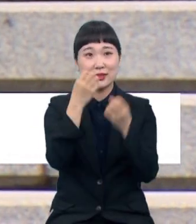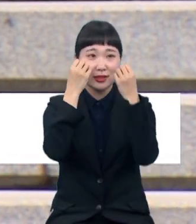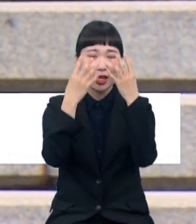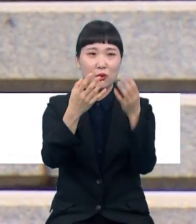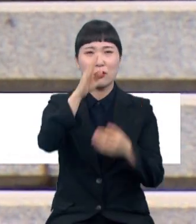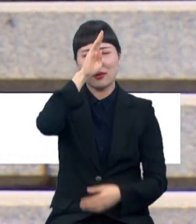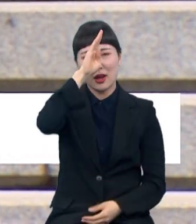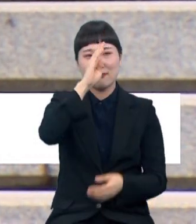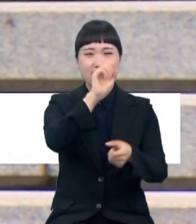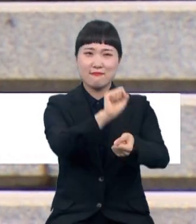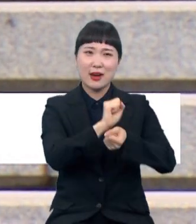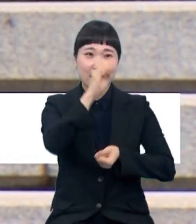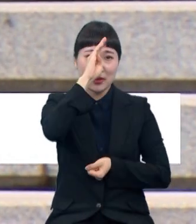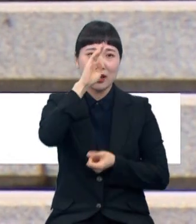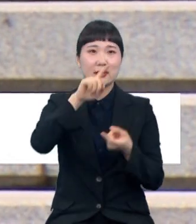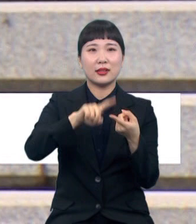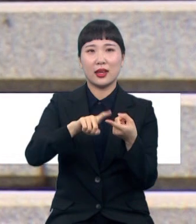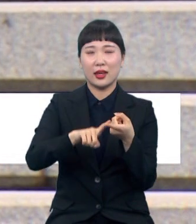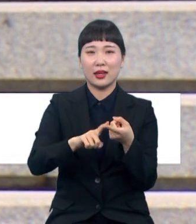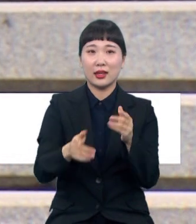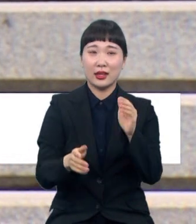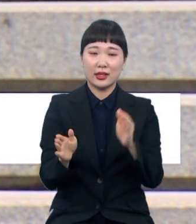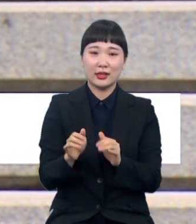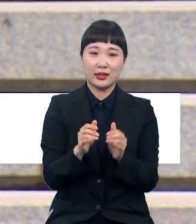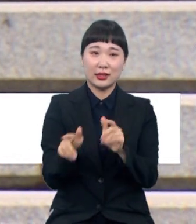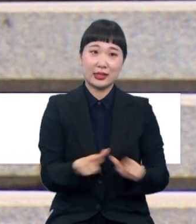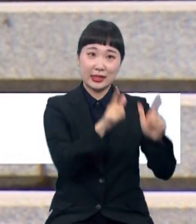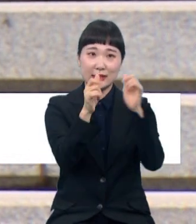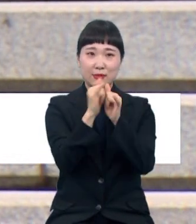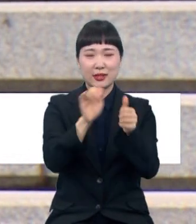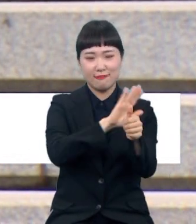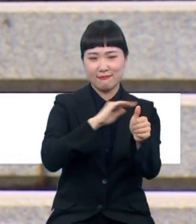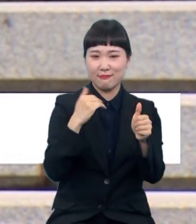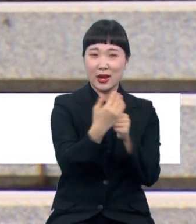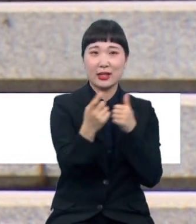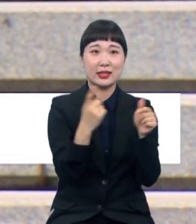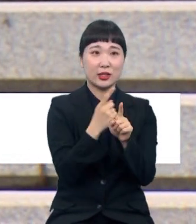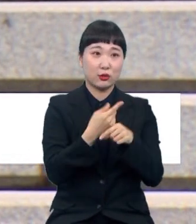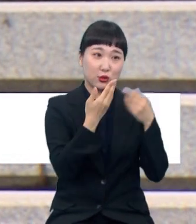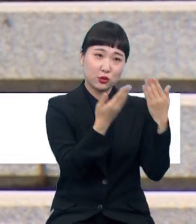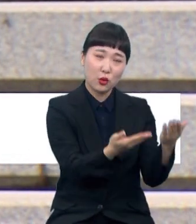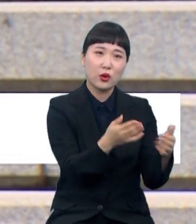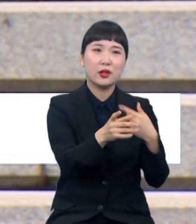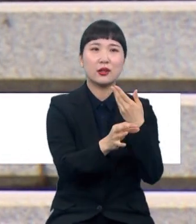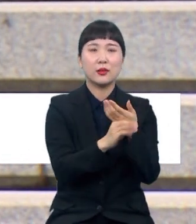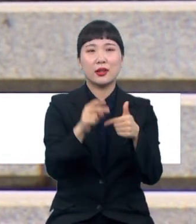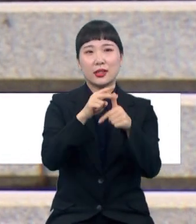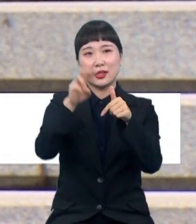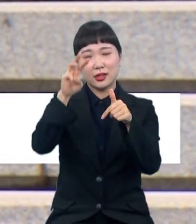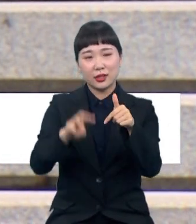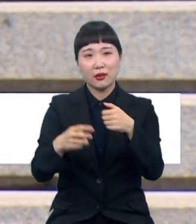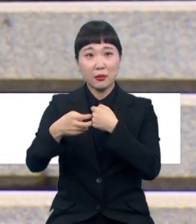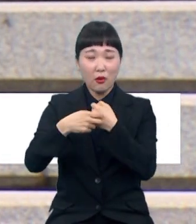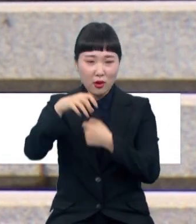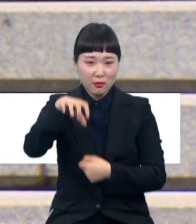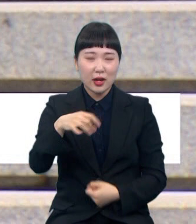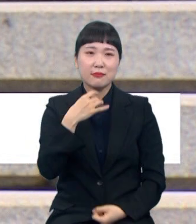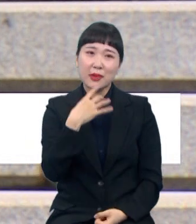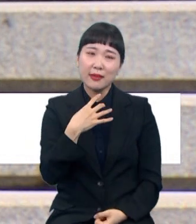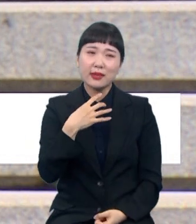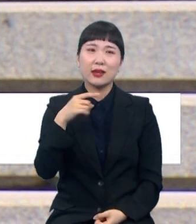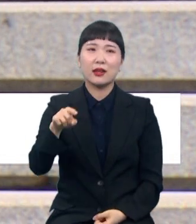감염병으로부터 시민을 지키고 치료하기 위해서는 현재의 인천의료원만은 턱없이